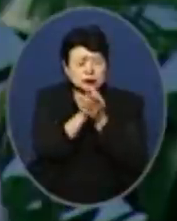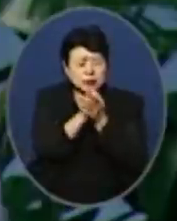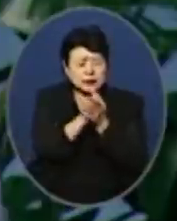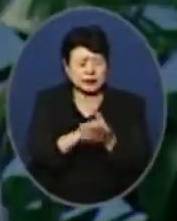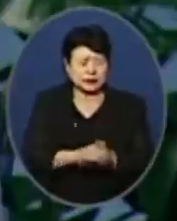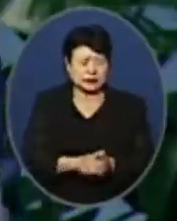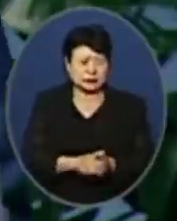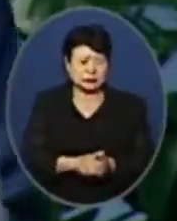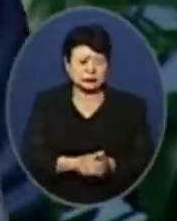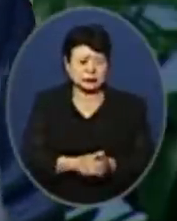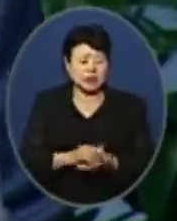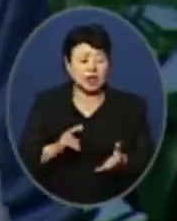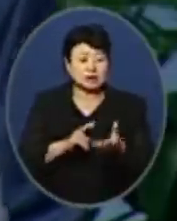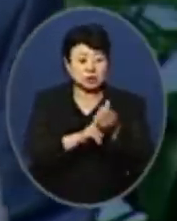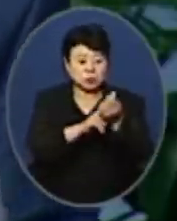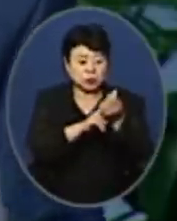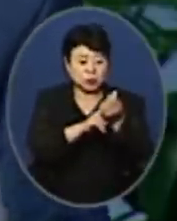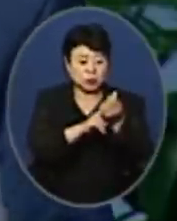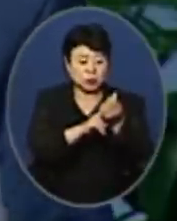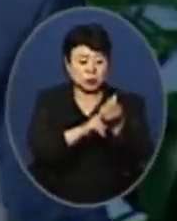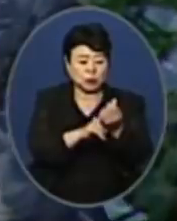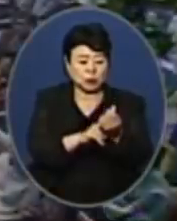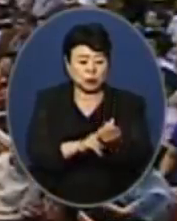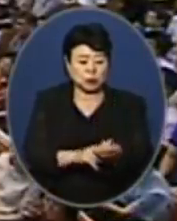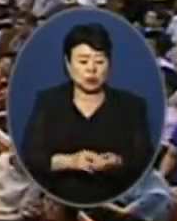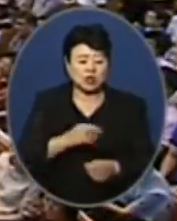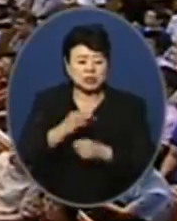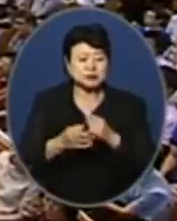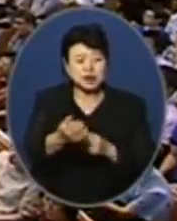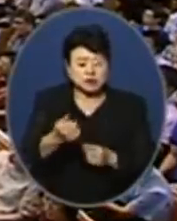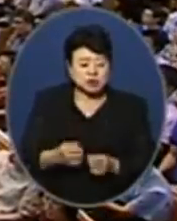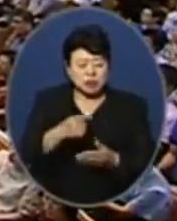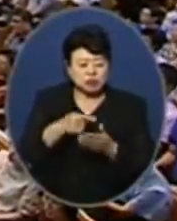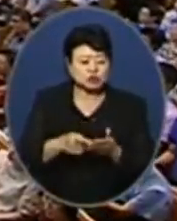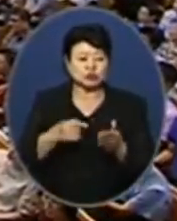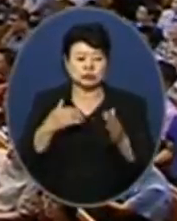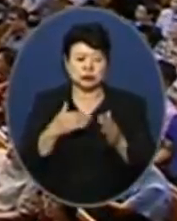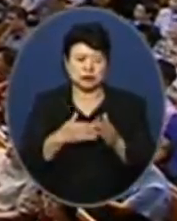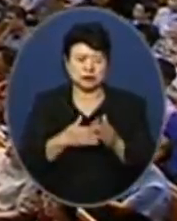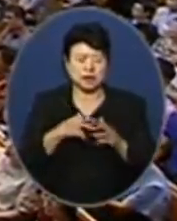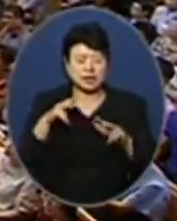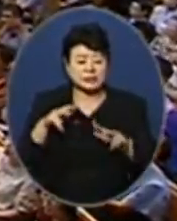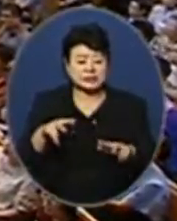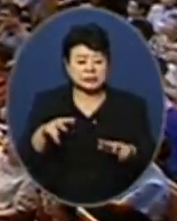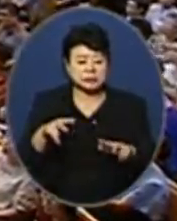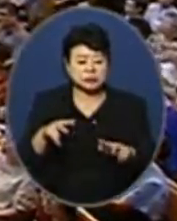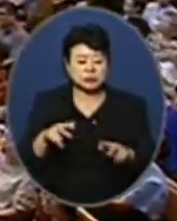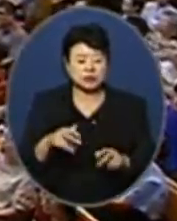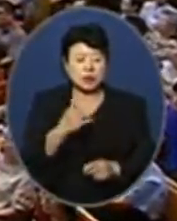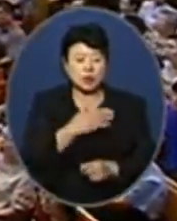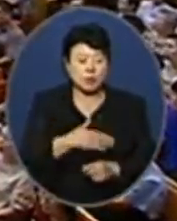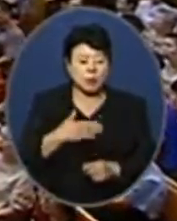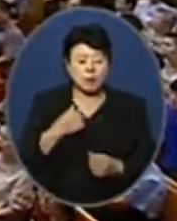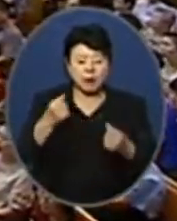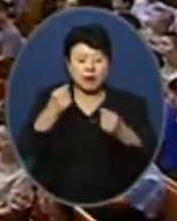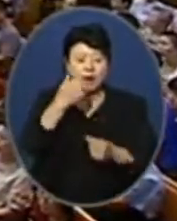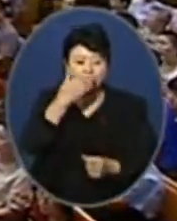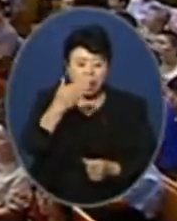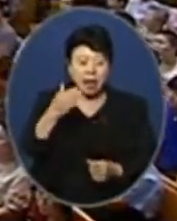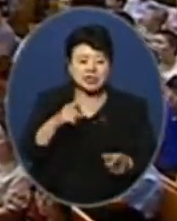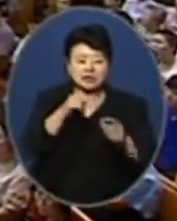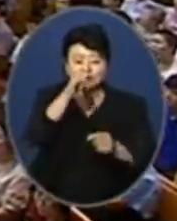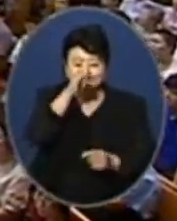합니다. 기적적으로 그게 10년 전에 수술을 받았는데 지금도 건강하게